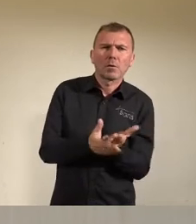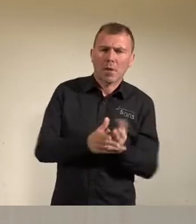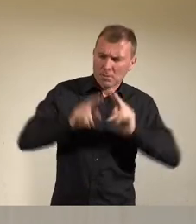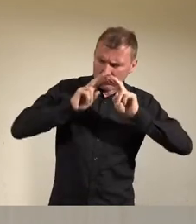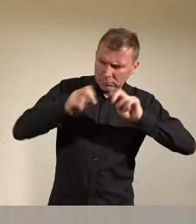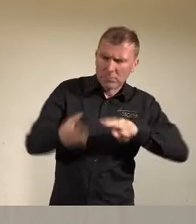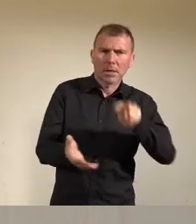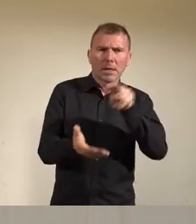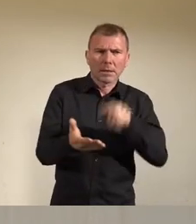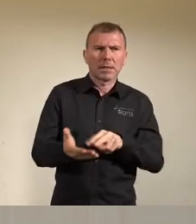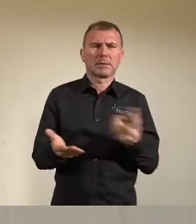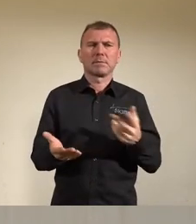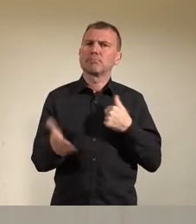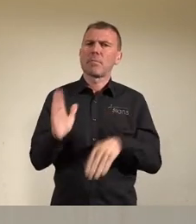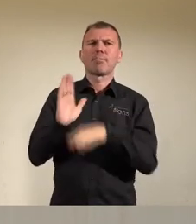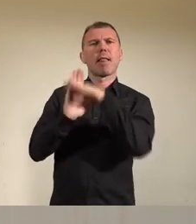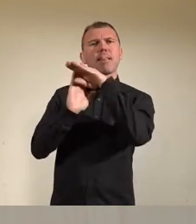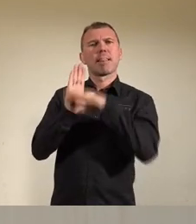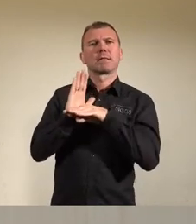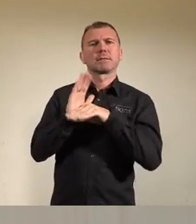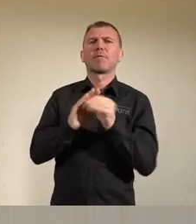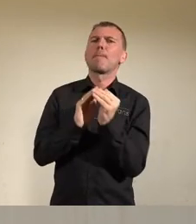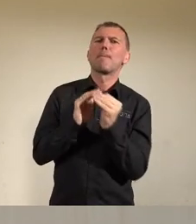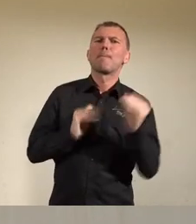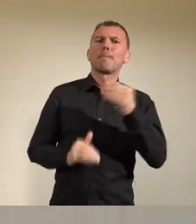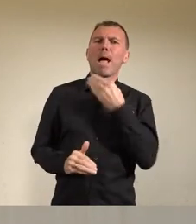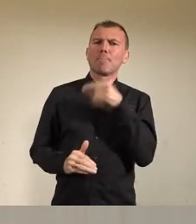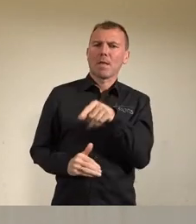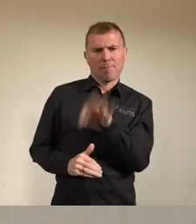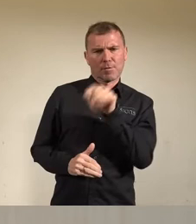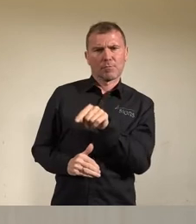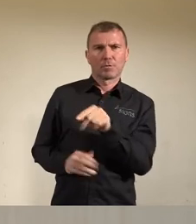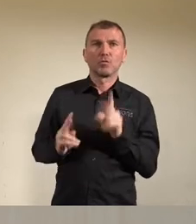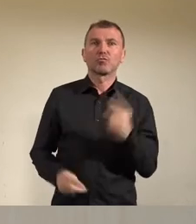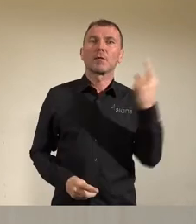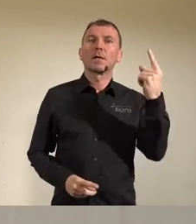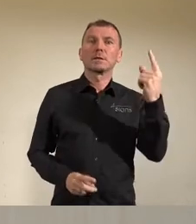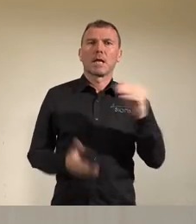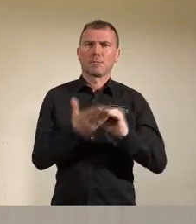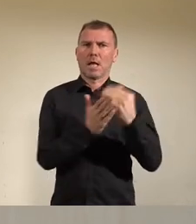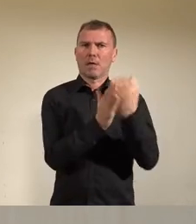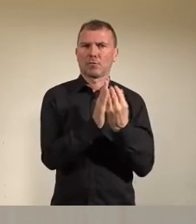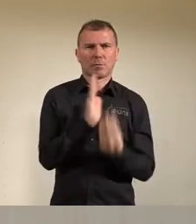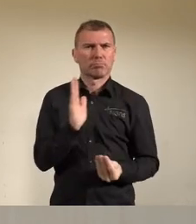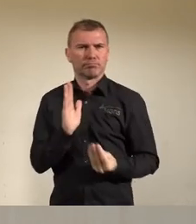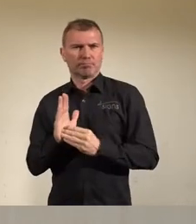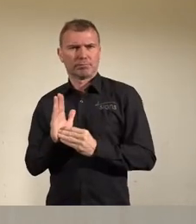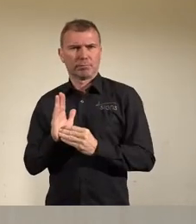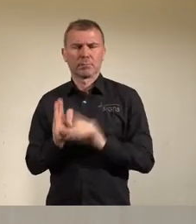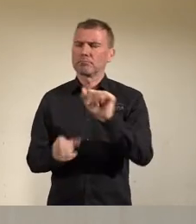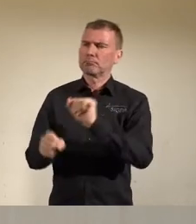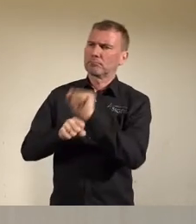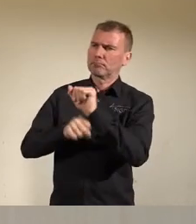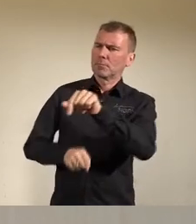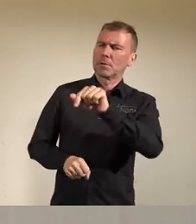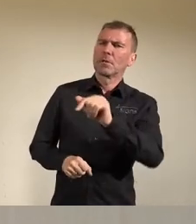haben. Die haben also eine Liste von Mehrbedarf entdeckt, den die Stadt selber aufgeschrieben hat und hat eine Eingabe